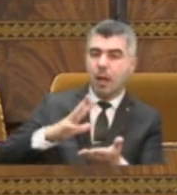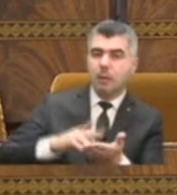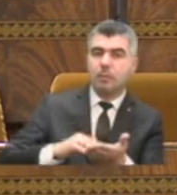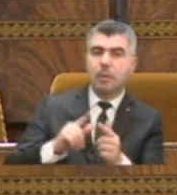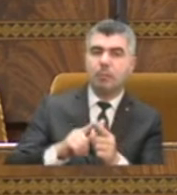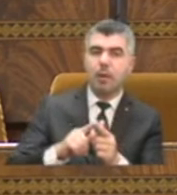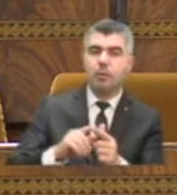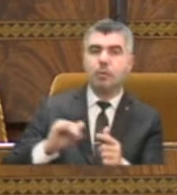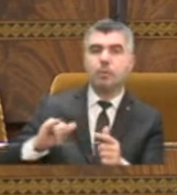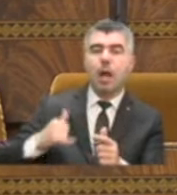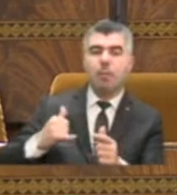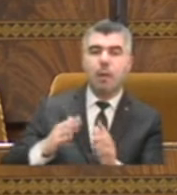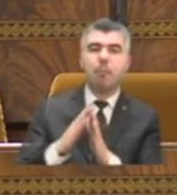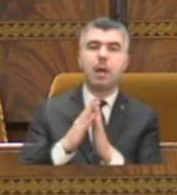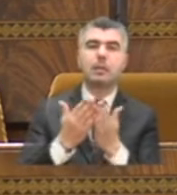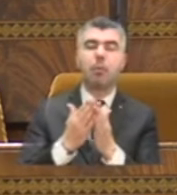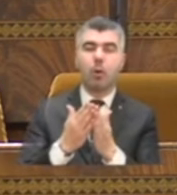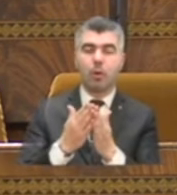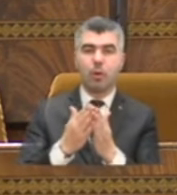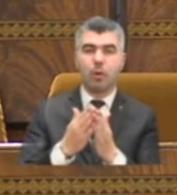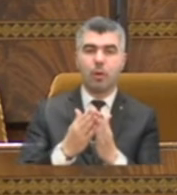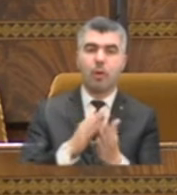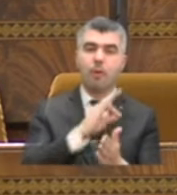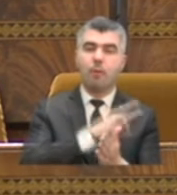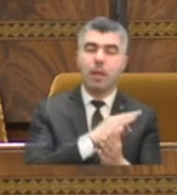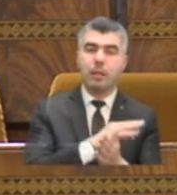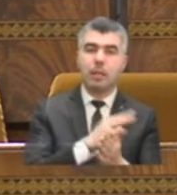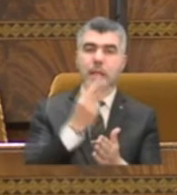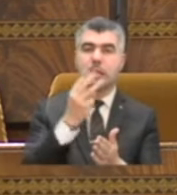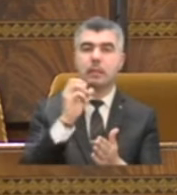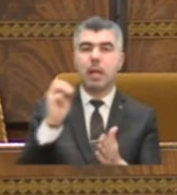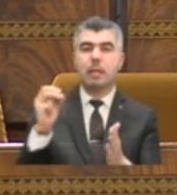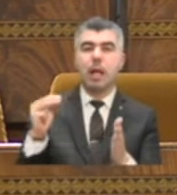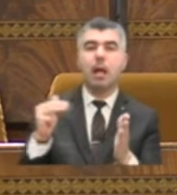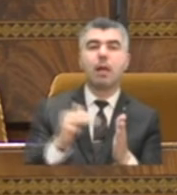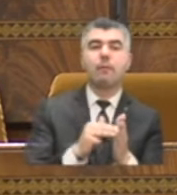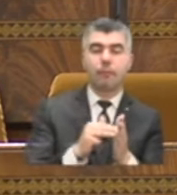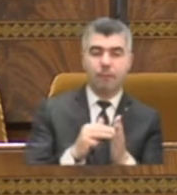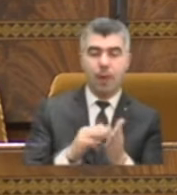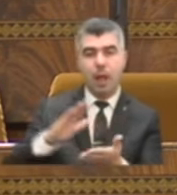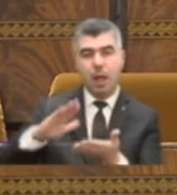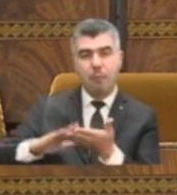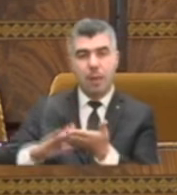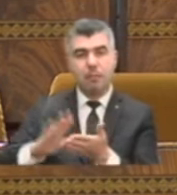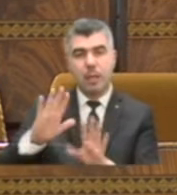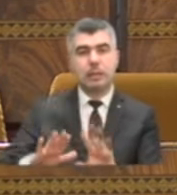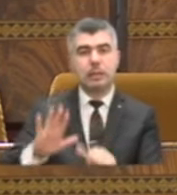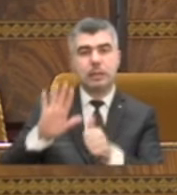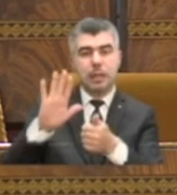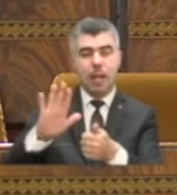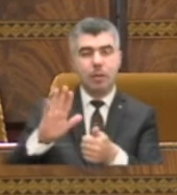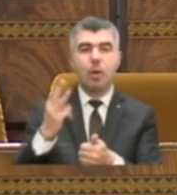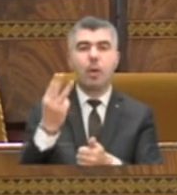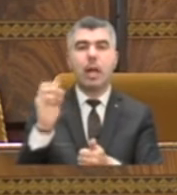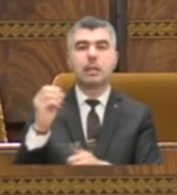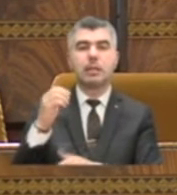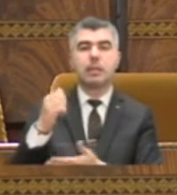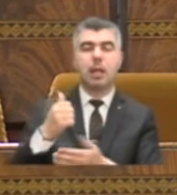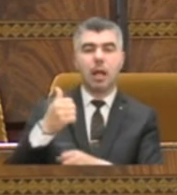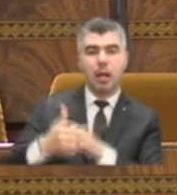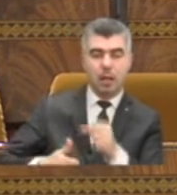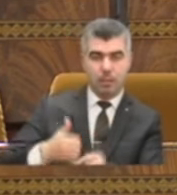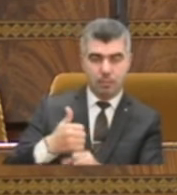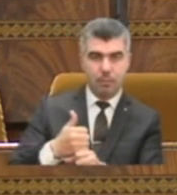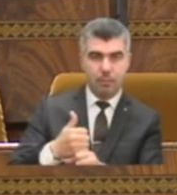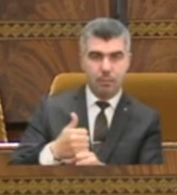الذي عرف إلى حدود اليوم استفادة 100,000 شباب شاب وشابة أعمارهم بين 16 و 30 سنة. البرنامج